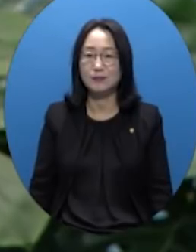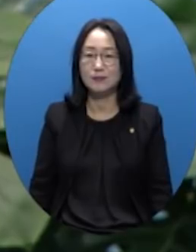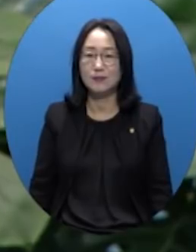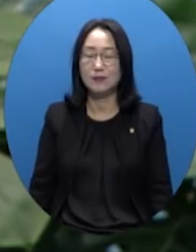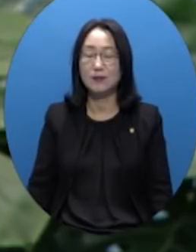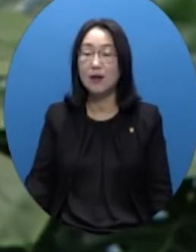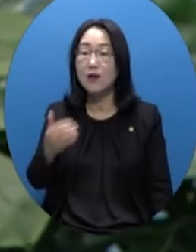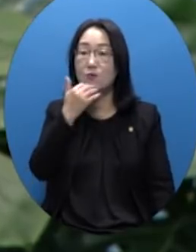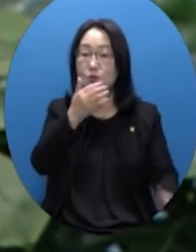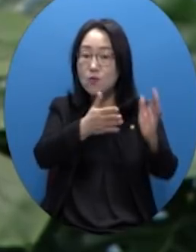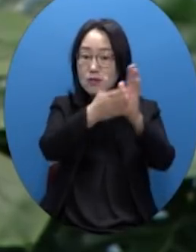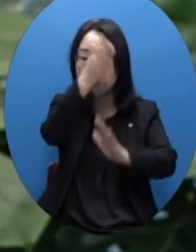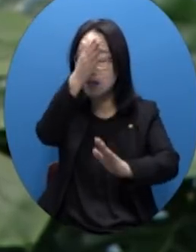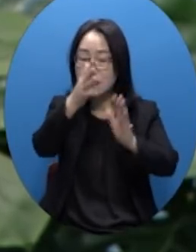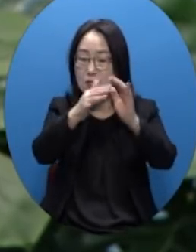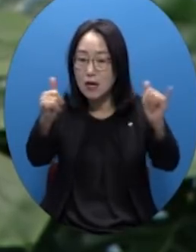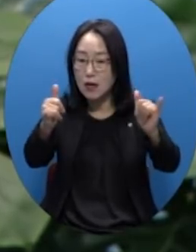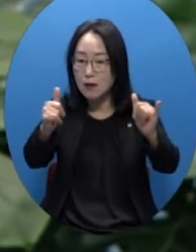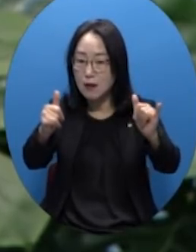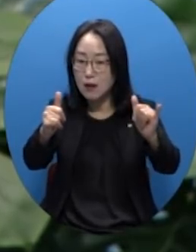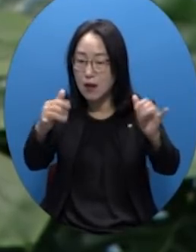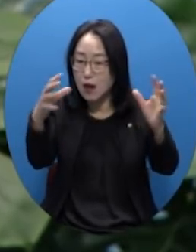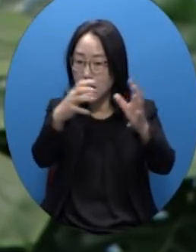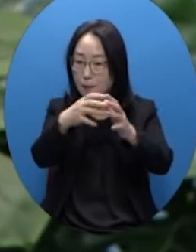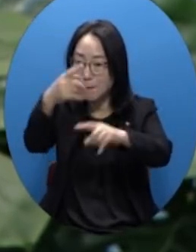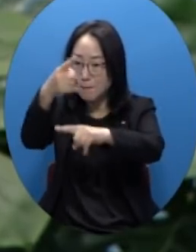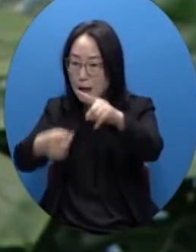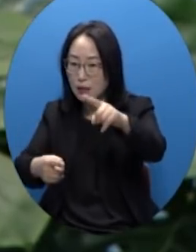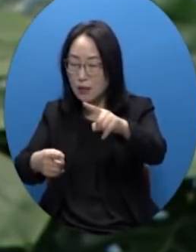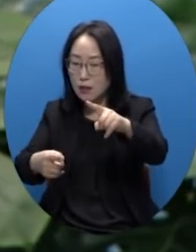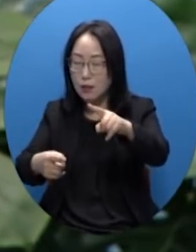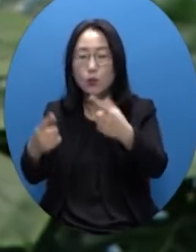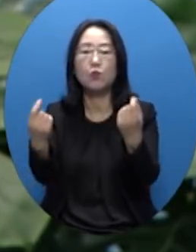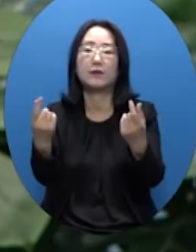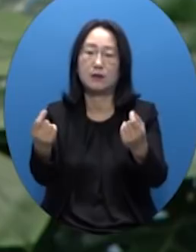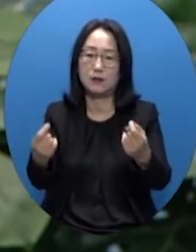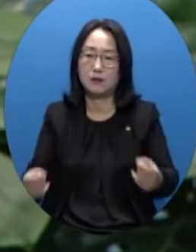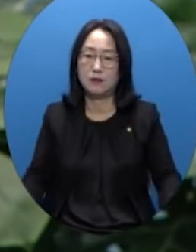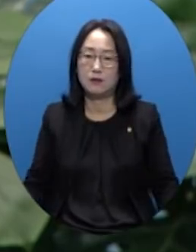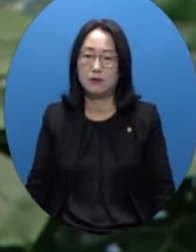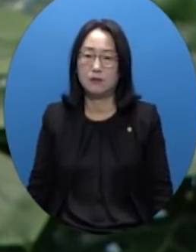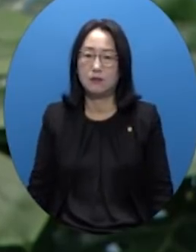서울시 그 절반 가까이가 죽었다고 할 수 있습니다